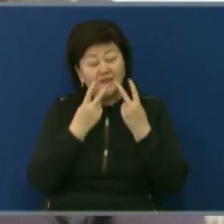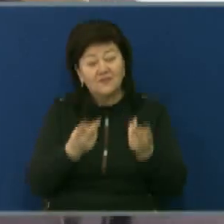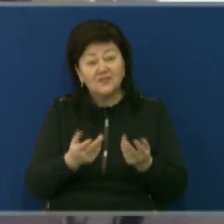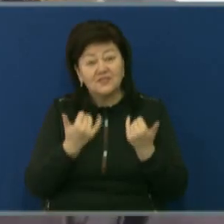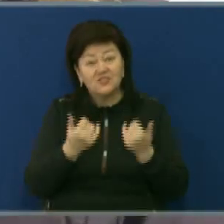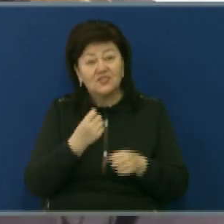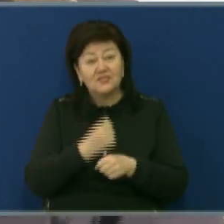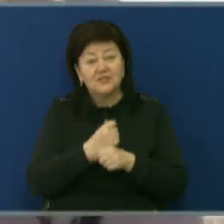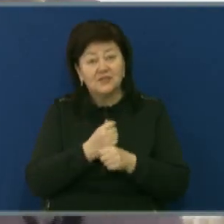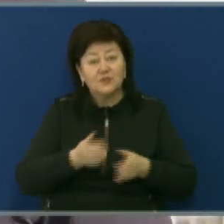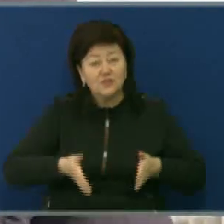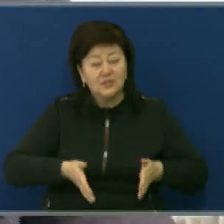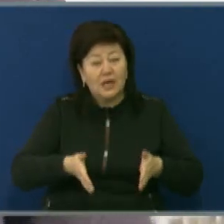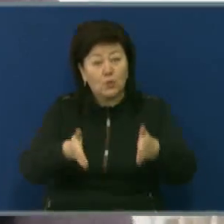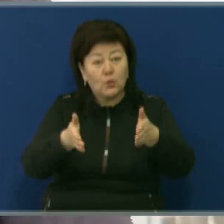жолдар жасалып,